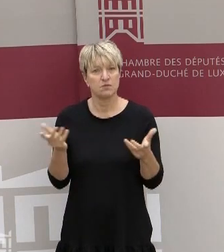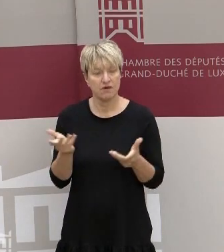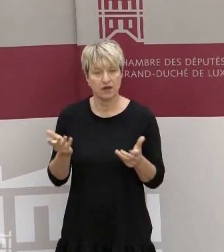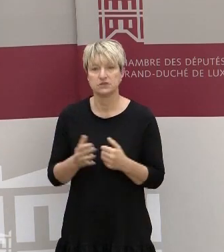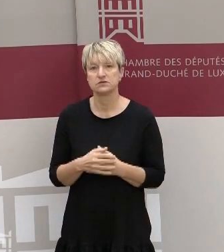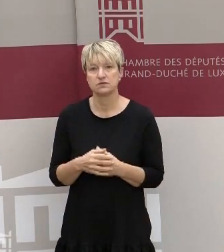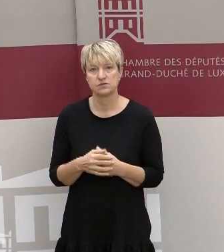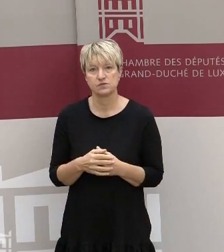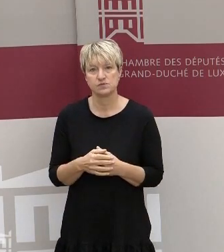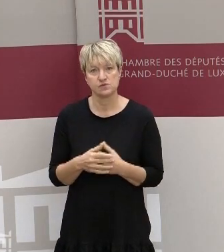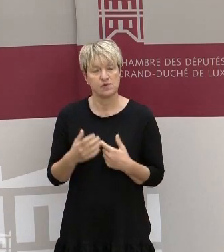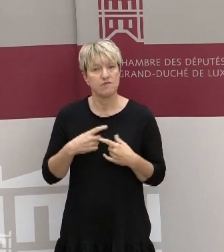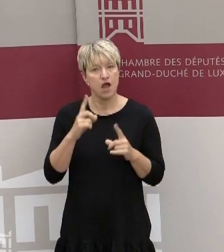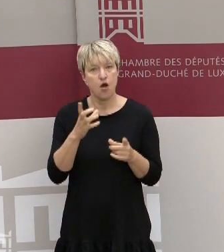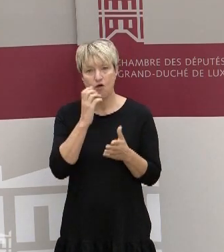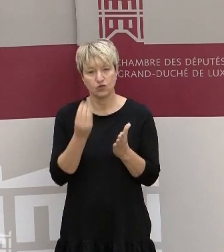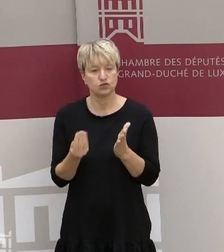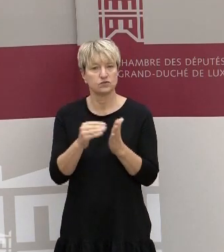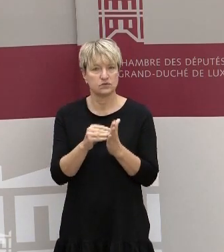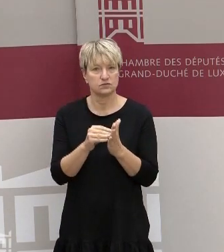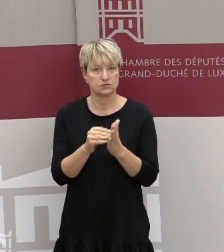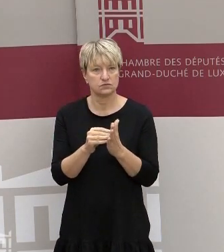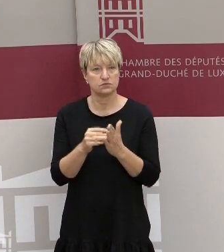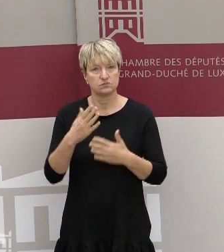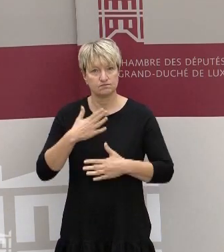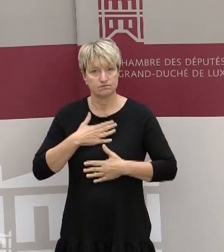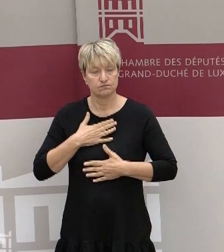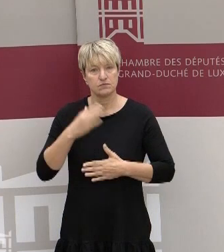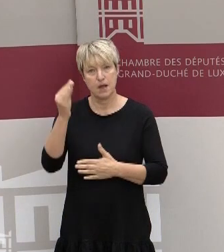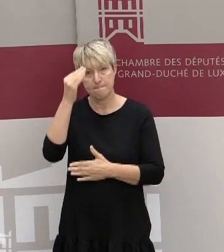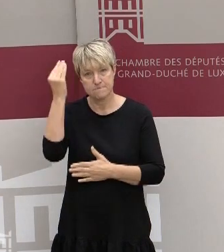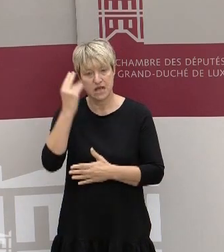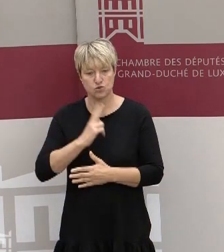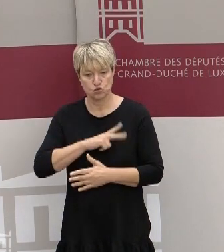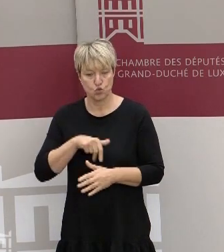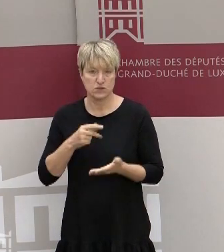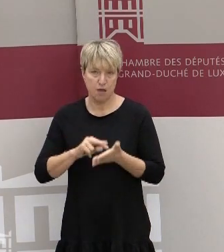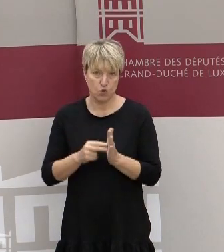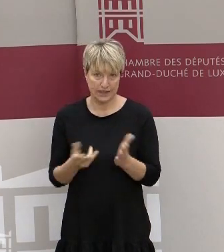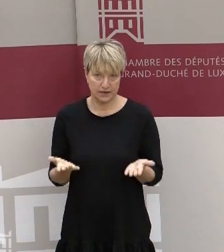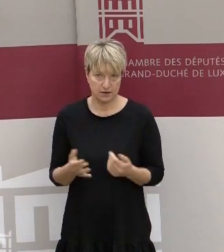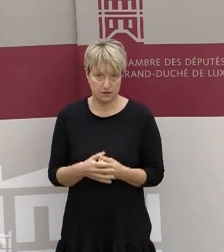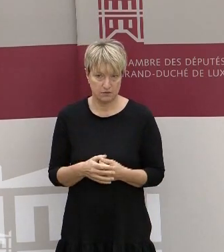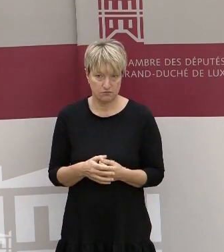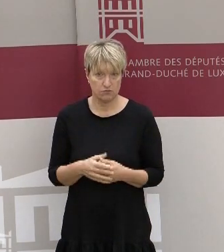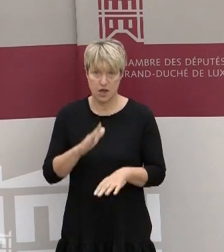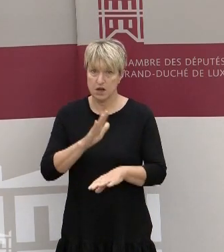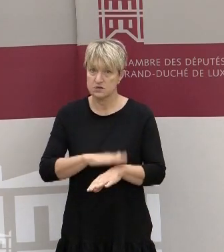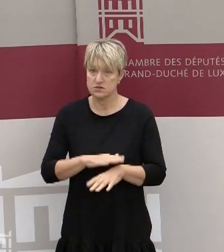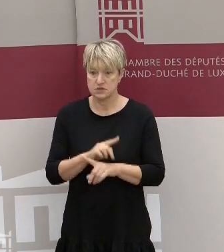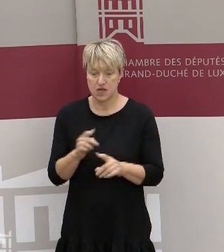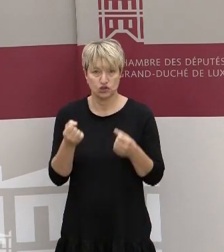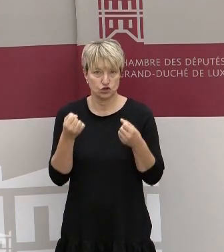wollen positionieren, also als Bildungs- und Sozialpolitik. An unserer Zeit gilt es, die Schwächsten